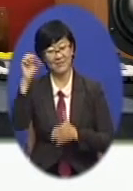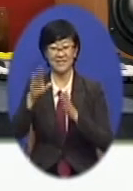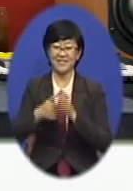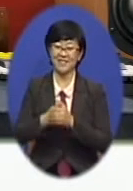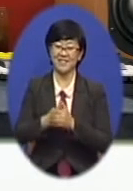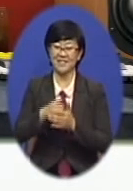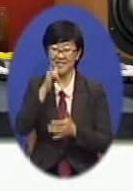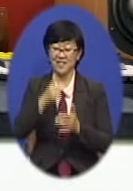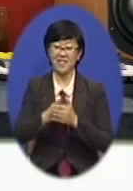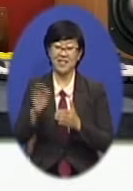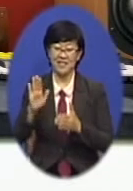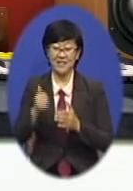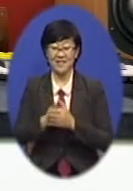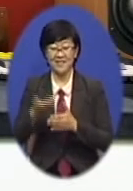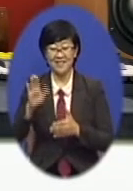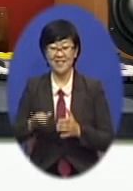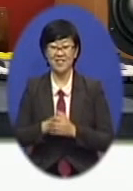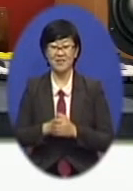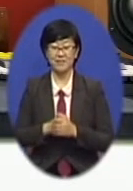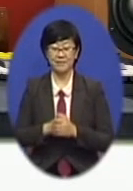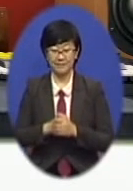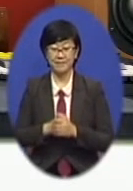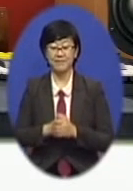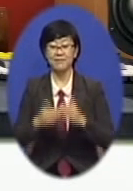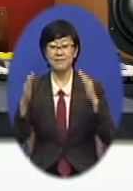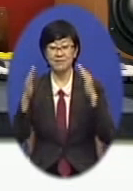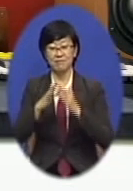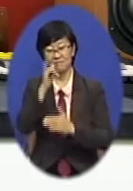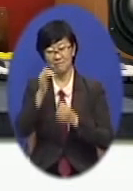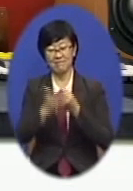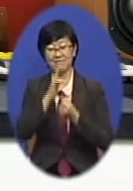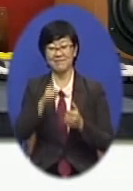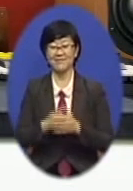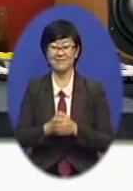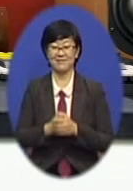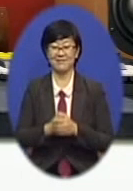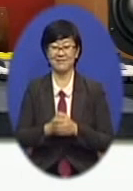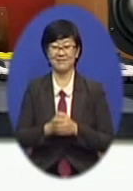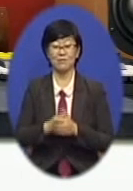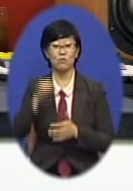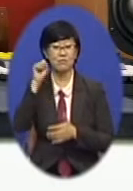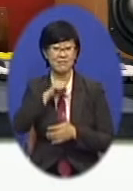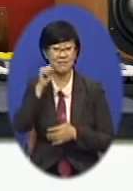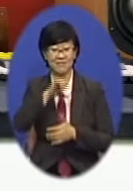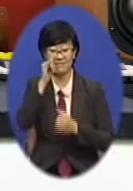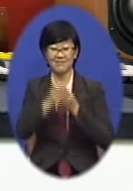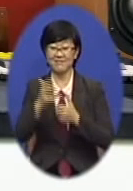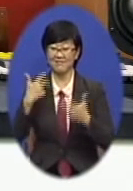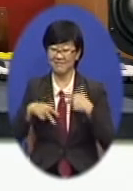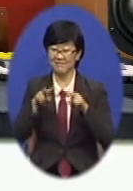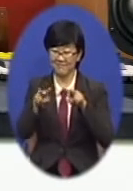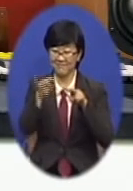네. 뭐 네, 자주 하는 건 아니지만 예. 그래도 집에 있으니까 예. 예. 취미도 있고 재미로 이제